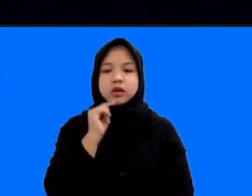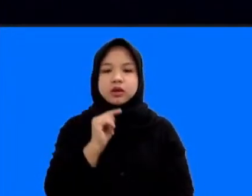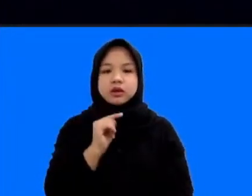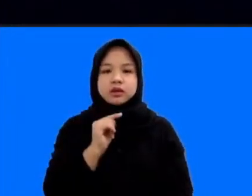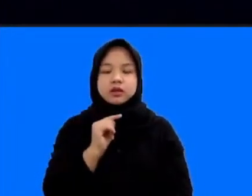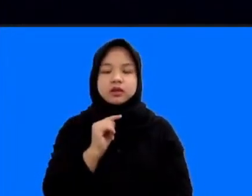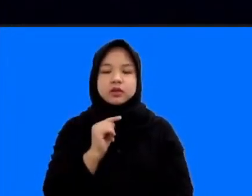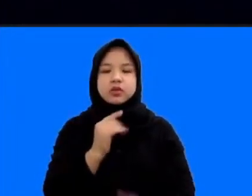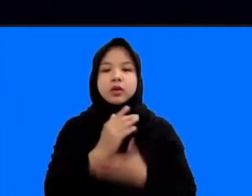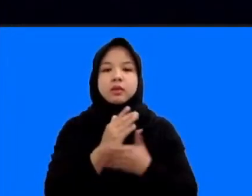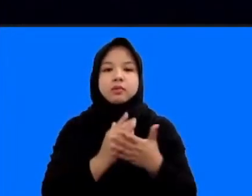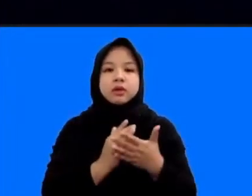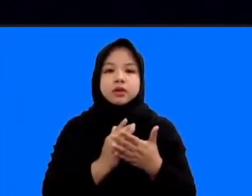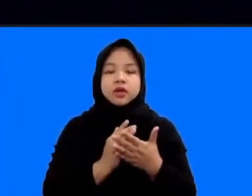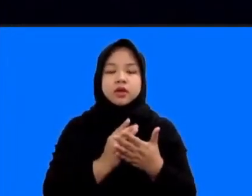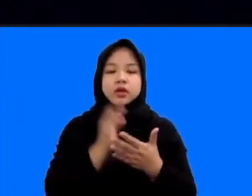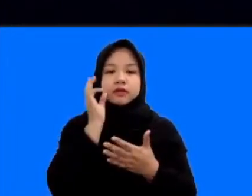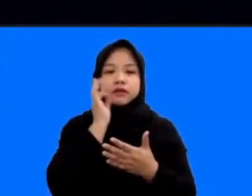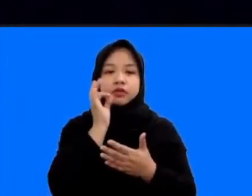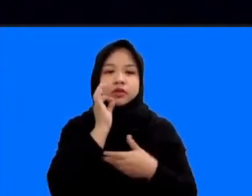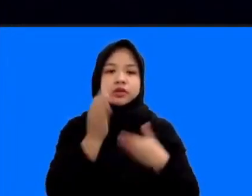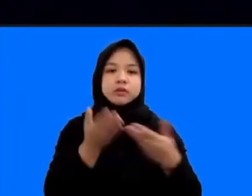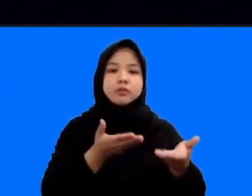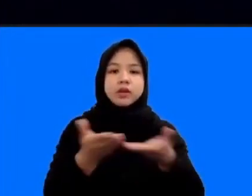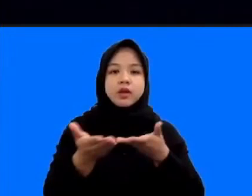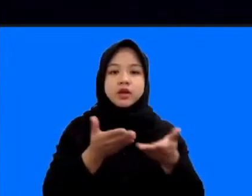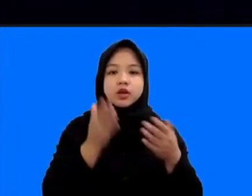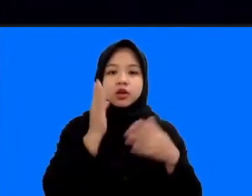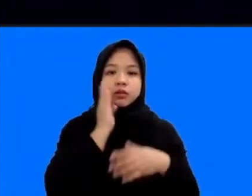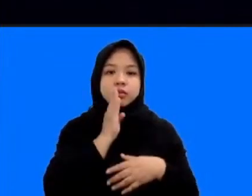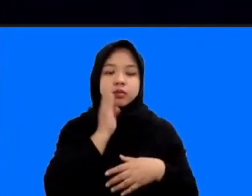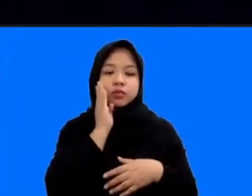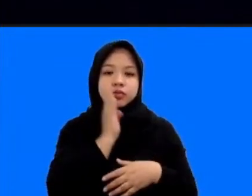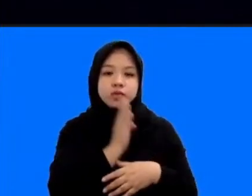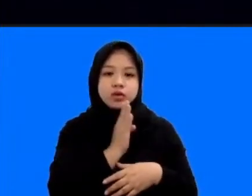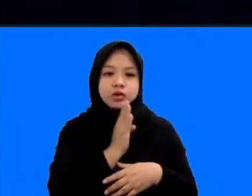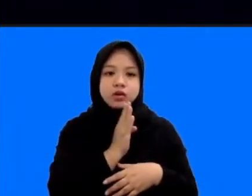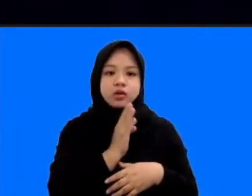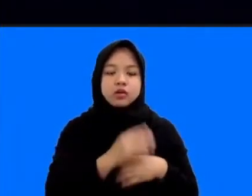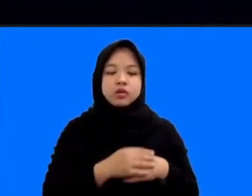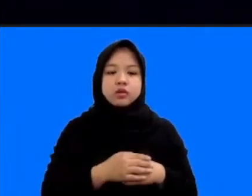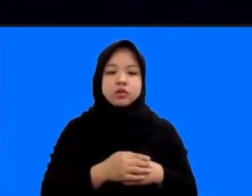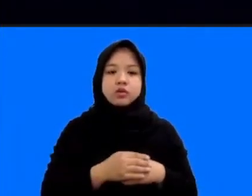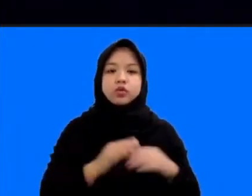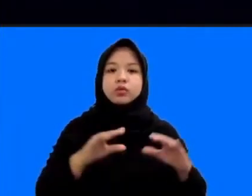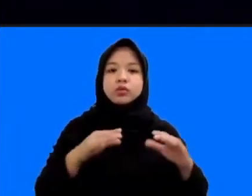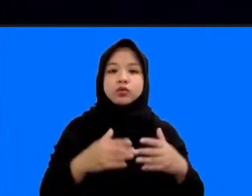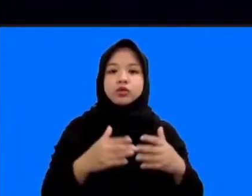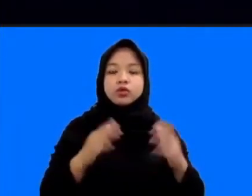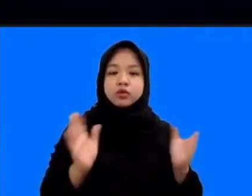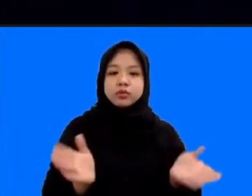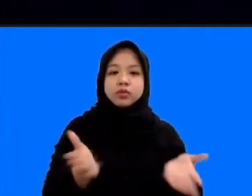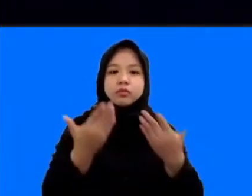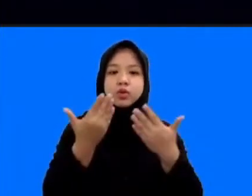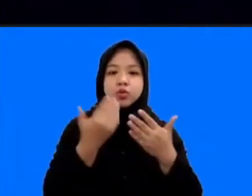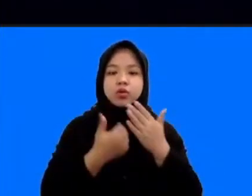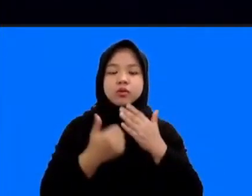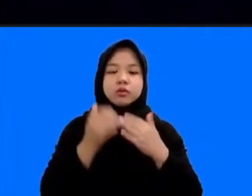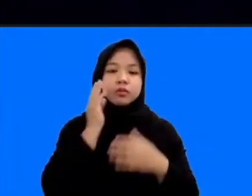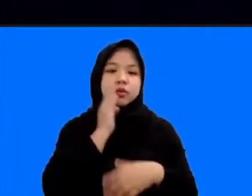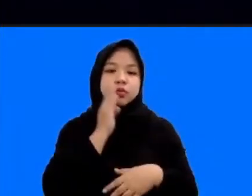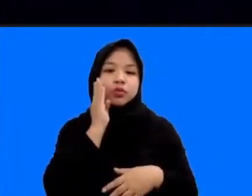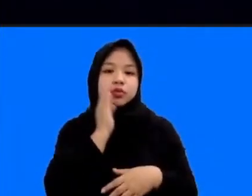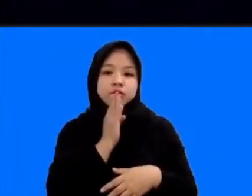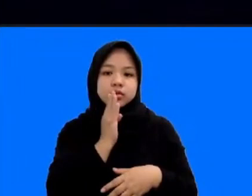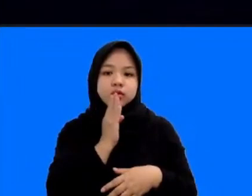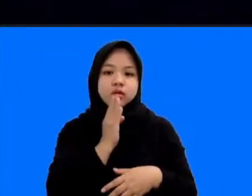bagian daripada fungsi pelayanan kepemudaan yang juga merupakan bentuk daripada pembangunan kepemudaan yang dimana